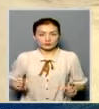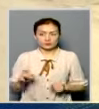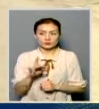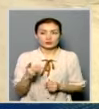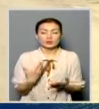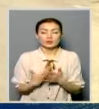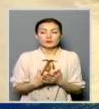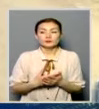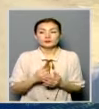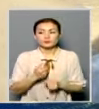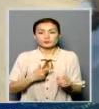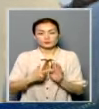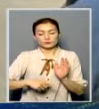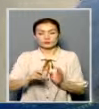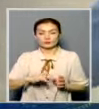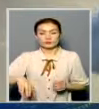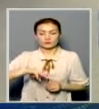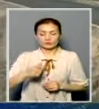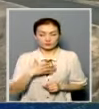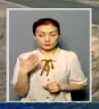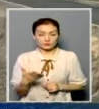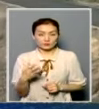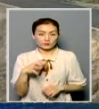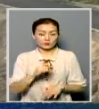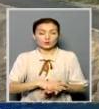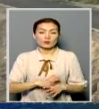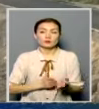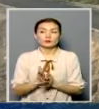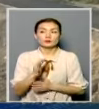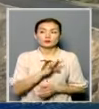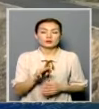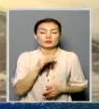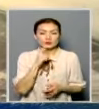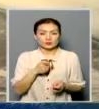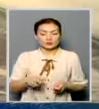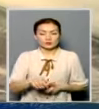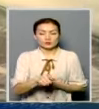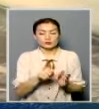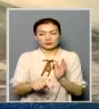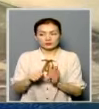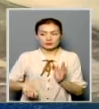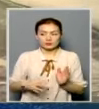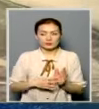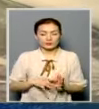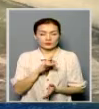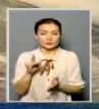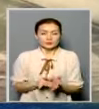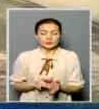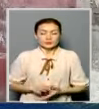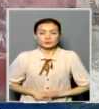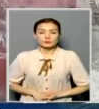размере 3,7 миллиарда тенге. Эти деньги будут направлены на асфальтирование 69 городских